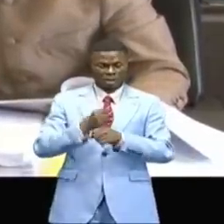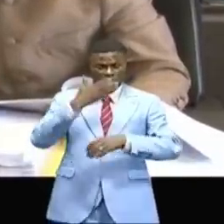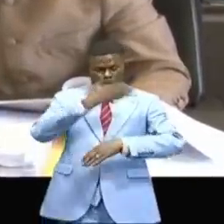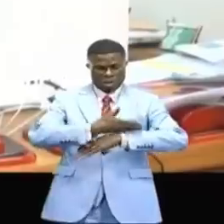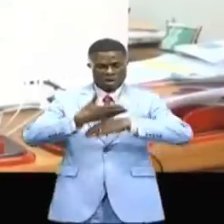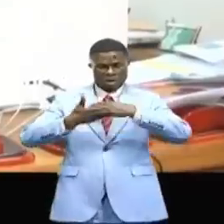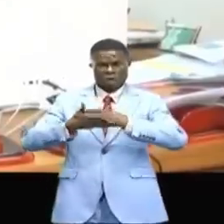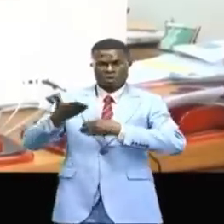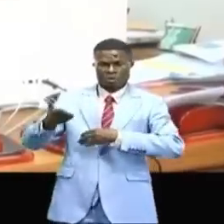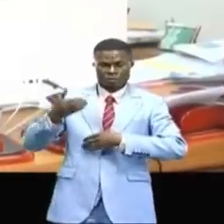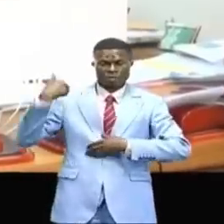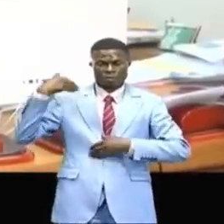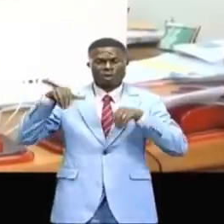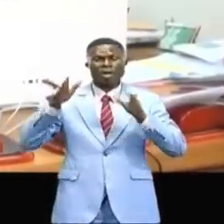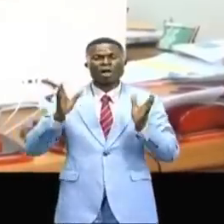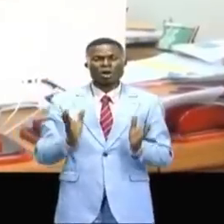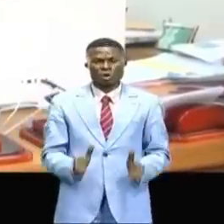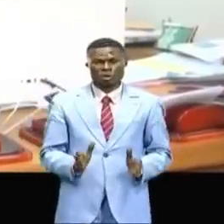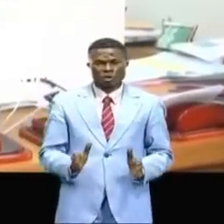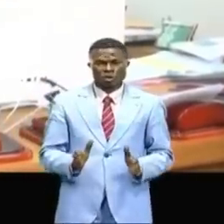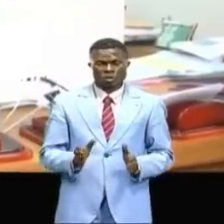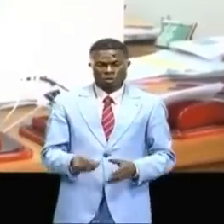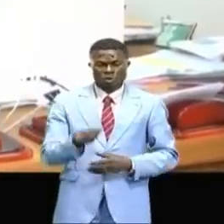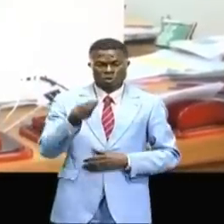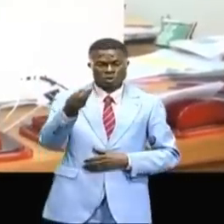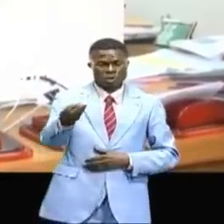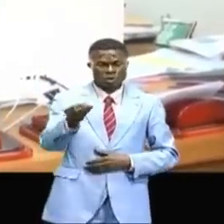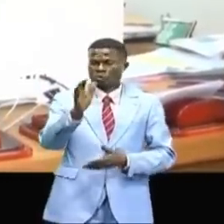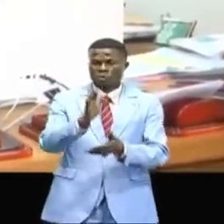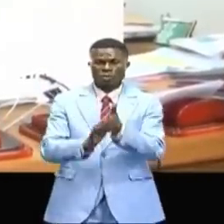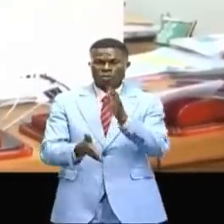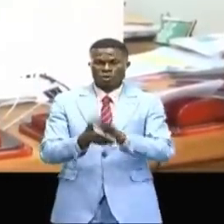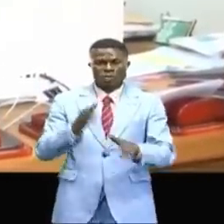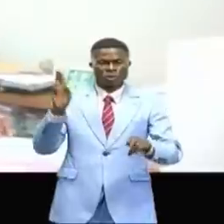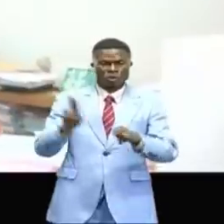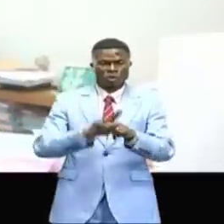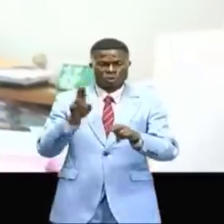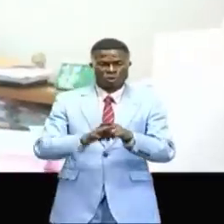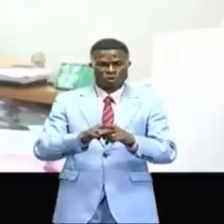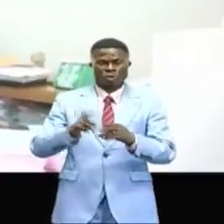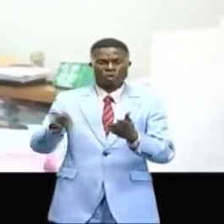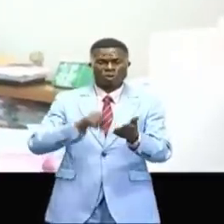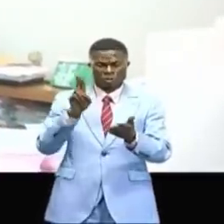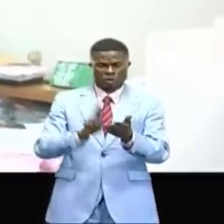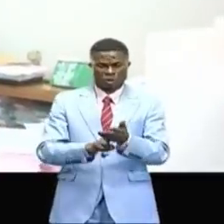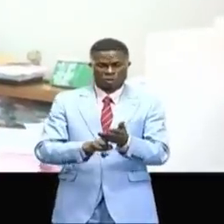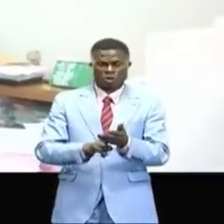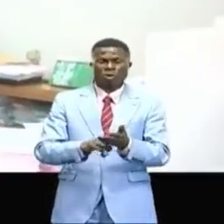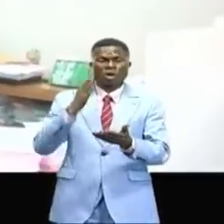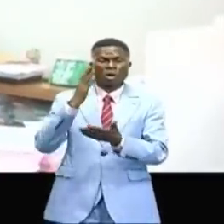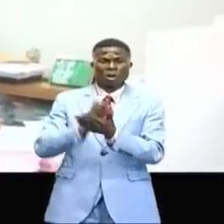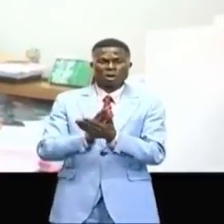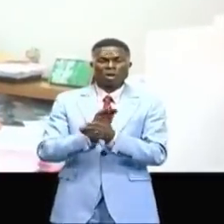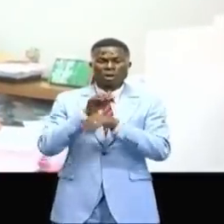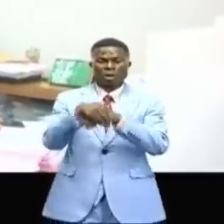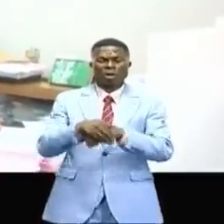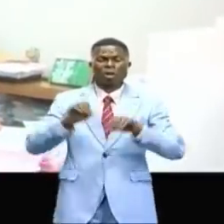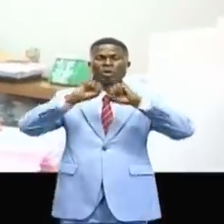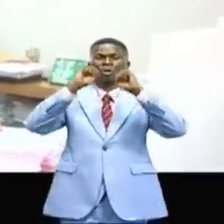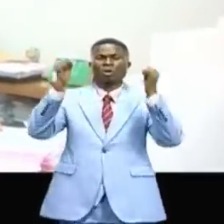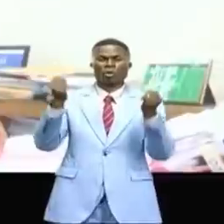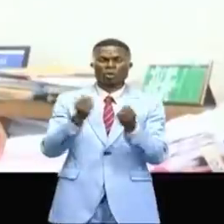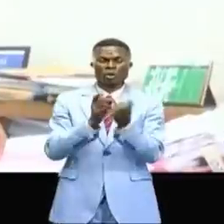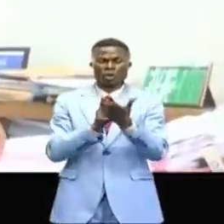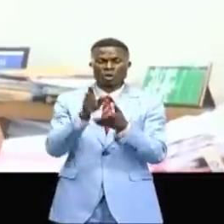construction, l'État congolais ne déboursera absolument rien pour l'exécution du contrat de droit privé qu'il engagera avec une société de